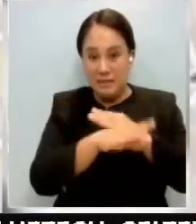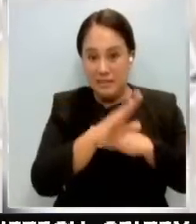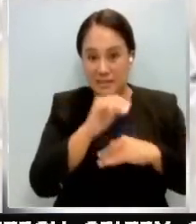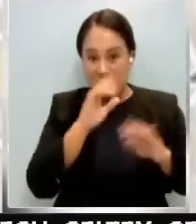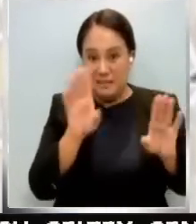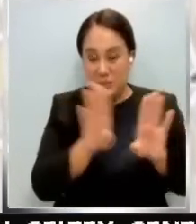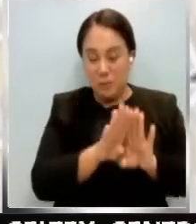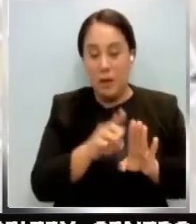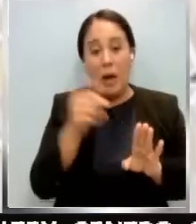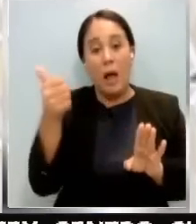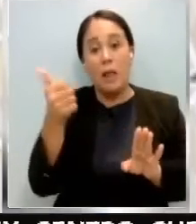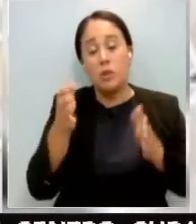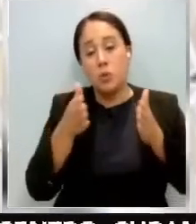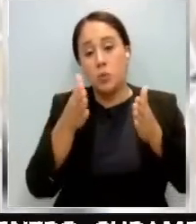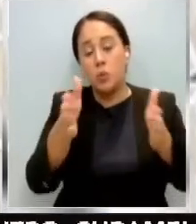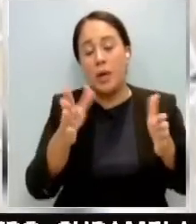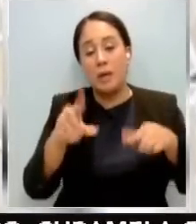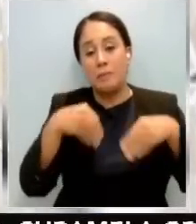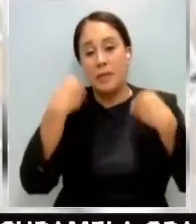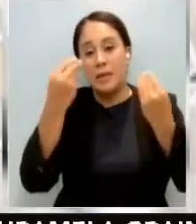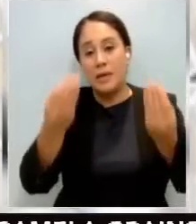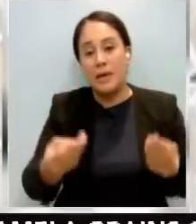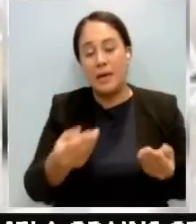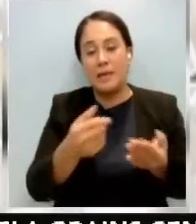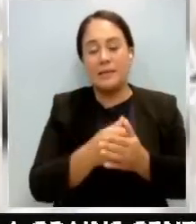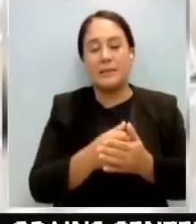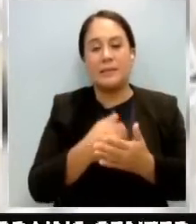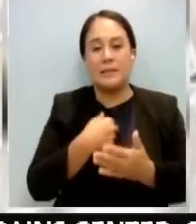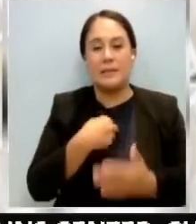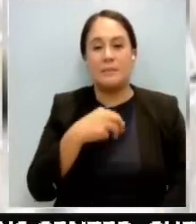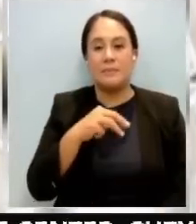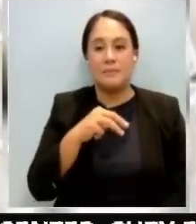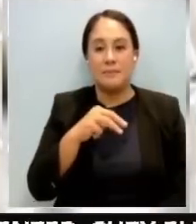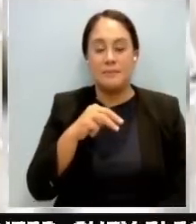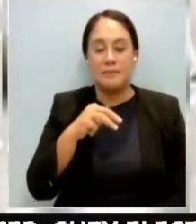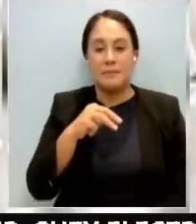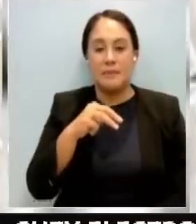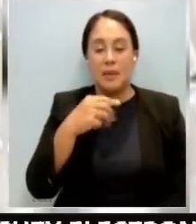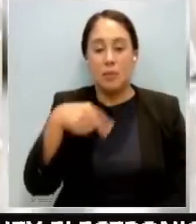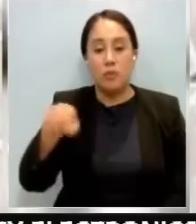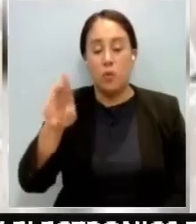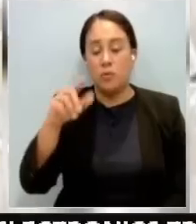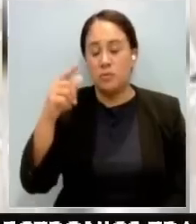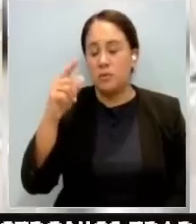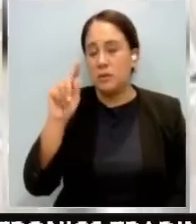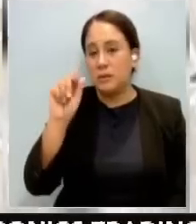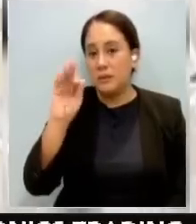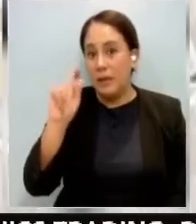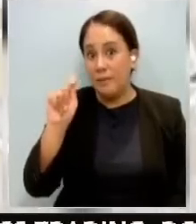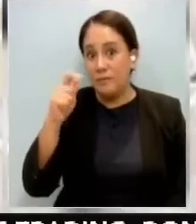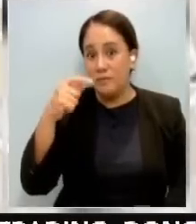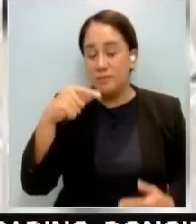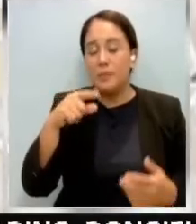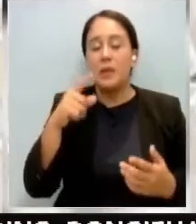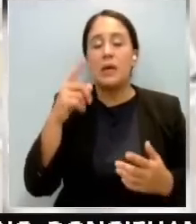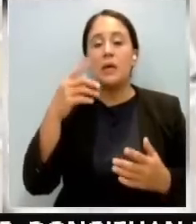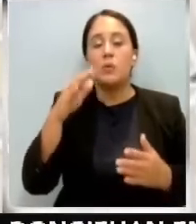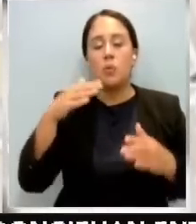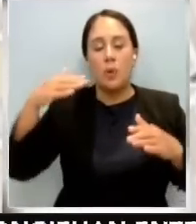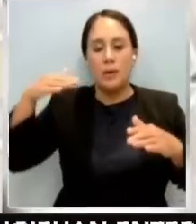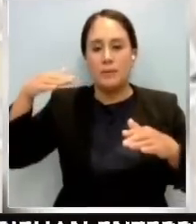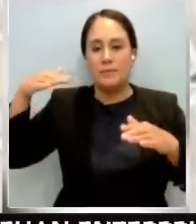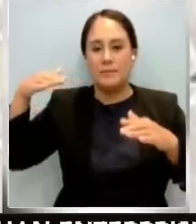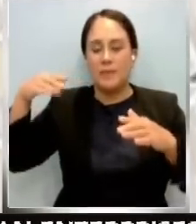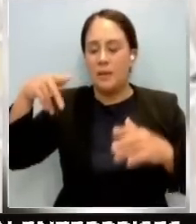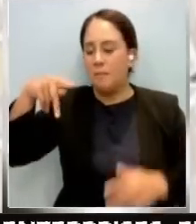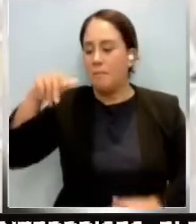na ibinigay ng Manila Traffic and Parking Bureau kung ikaw ay pa-Taft Avenue all the way to the south ay diretsuhin ang Padre Burgos